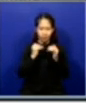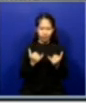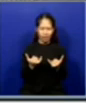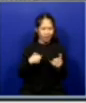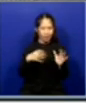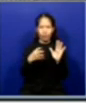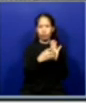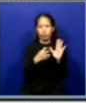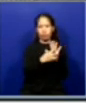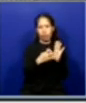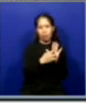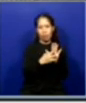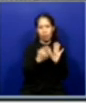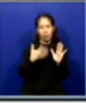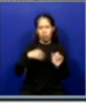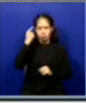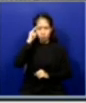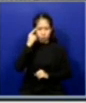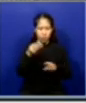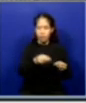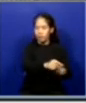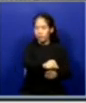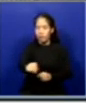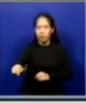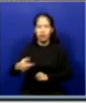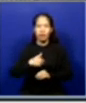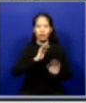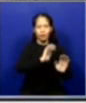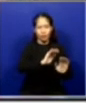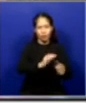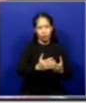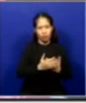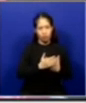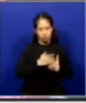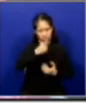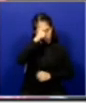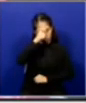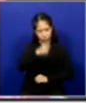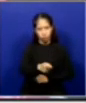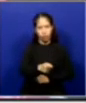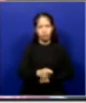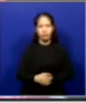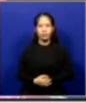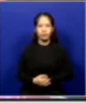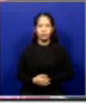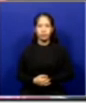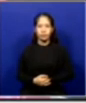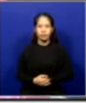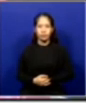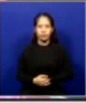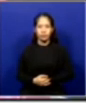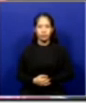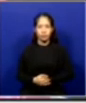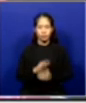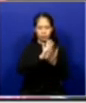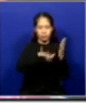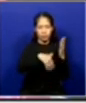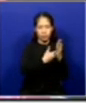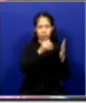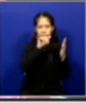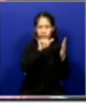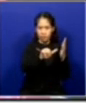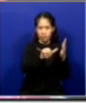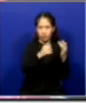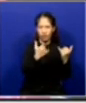พระมหานครดิฉันก็ฝากเรื่องนี้ด้วยความรักและเคารพว่าอย่าเป็นยุทธศาสตร์แยกผู้ประก